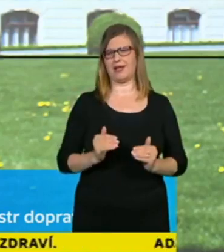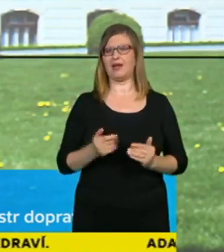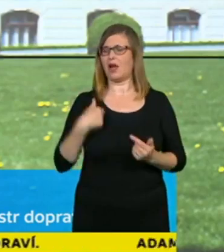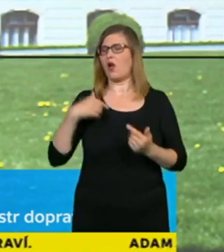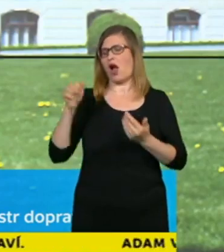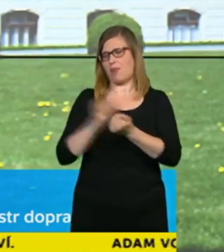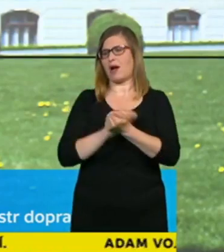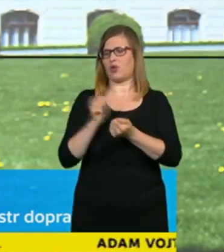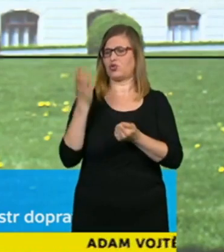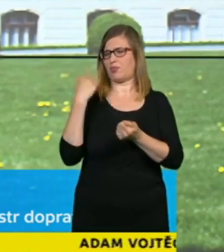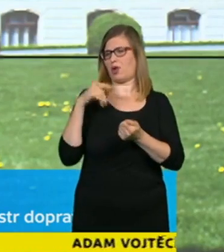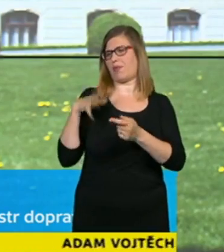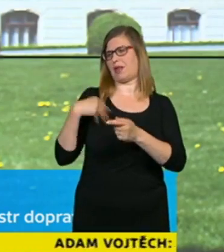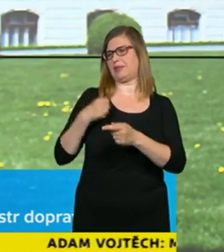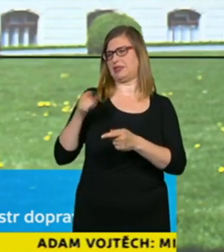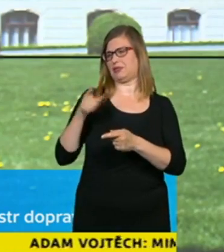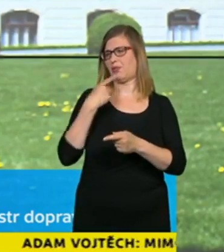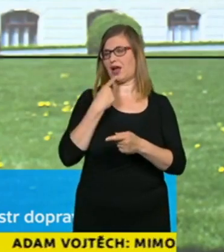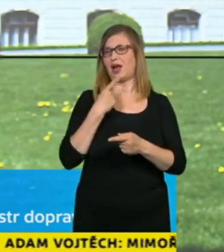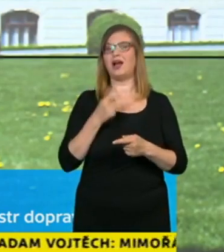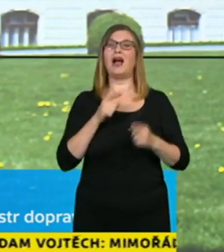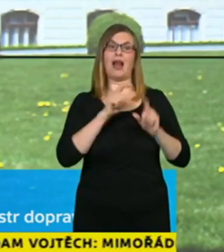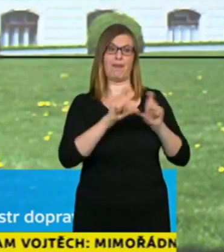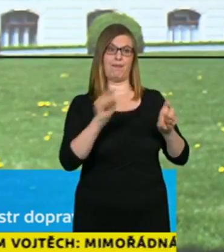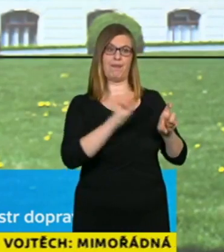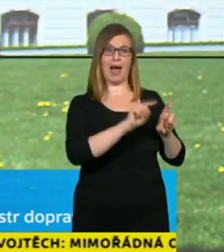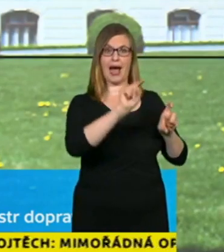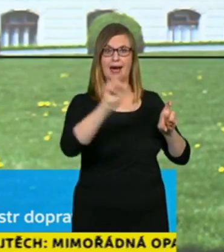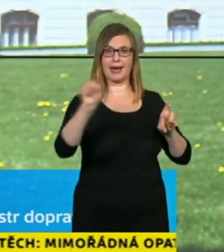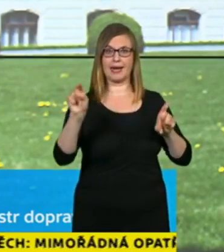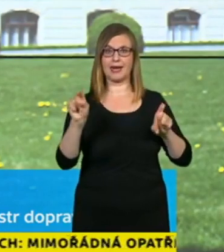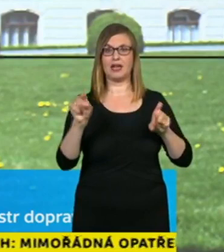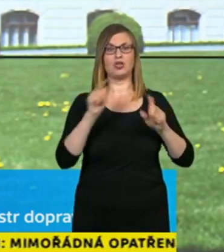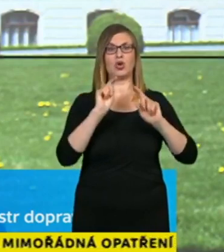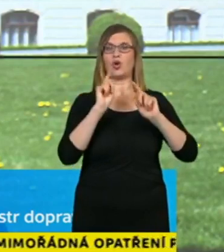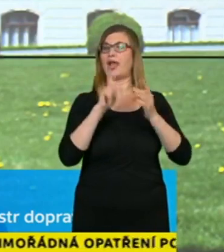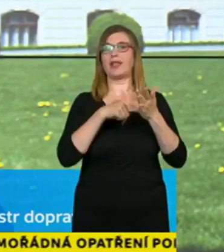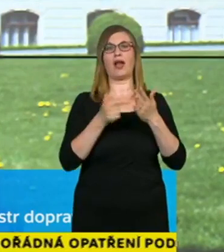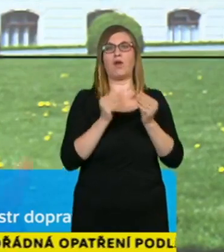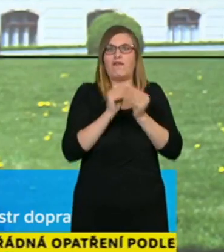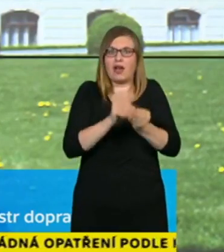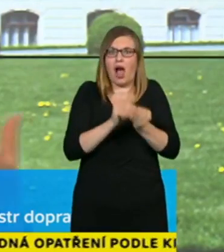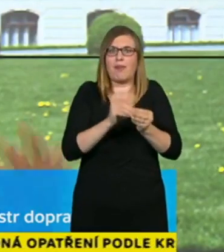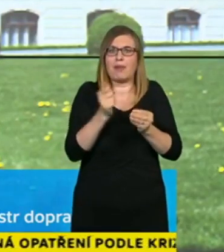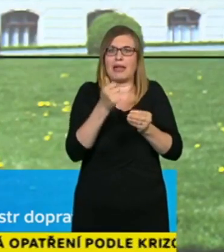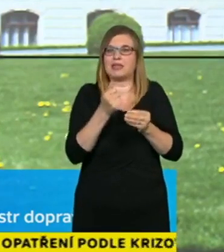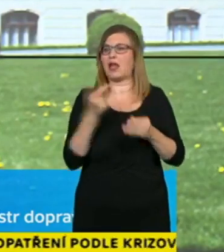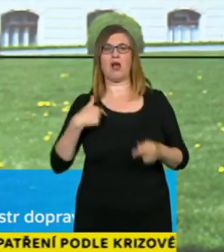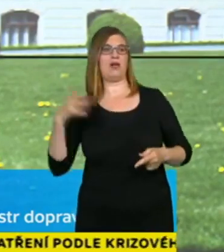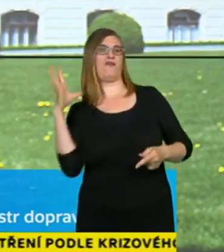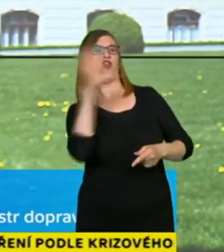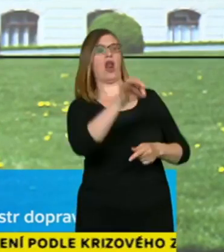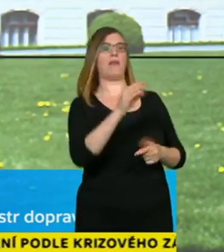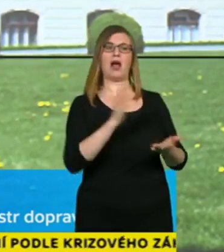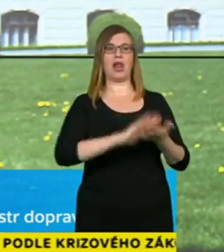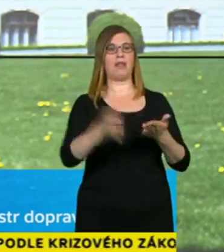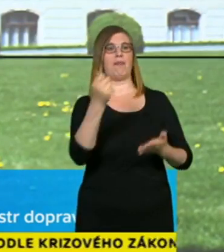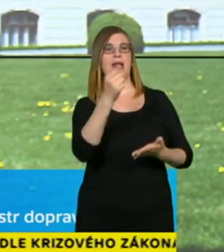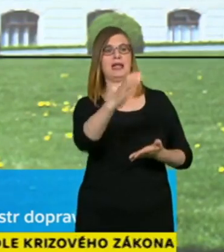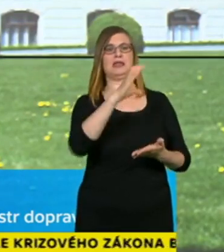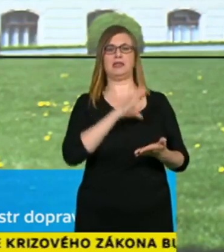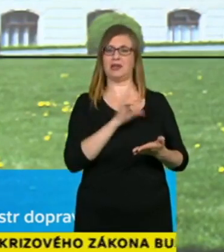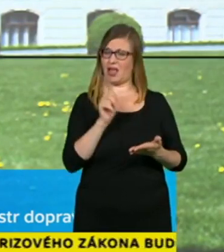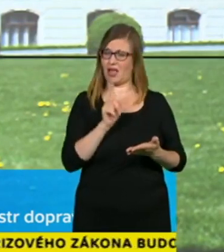jednou. Prostě není ta banka mašinkou na peníze, kdy někdo zavolá a okamžitě se vydodávají peníze.